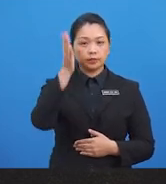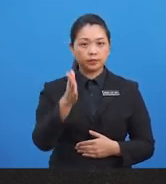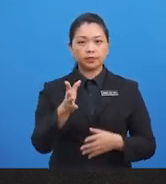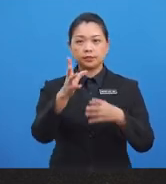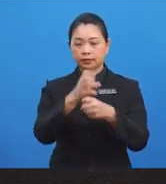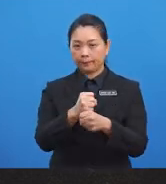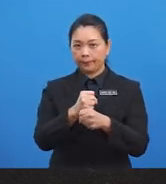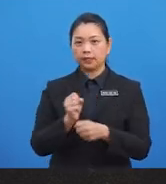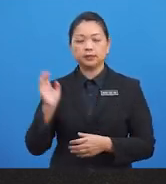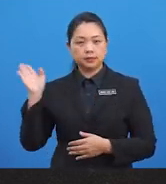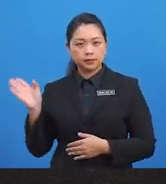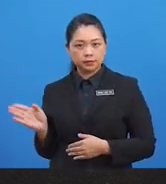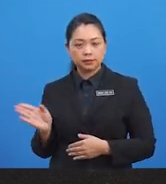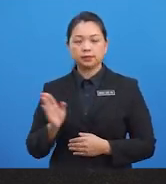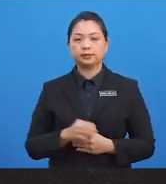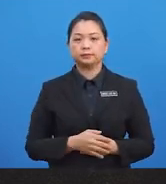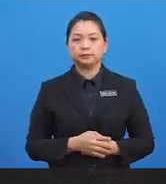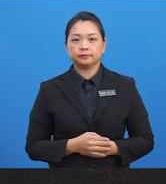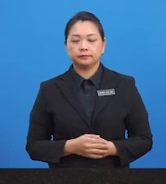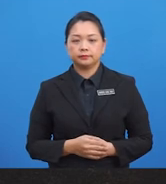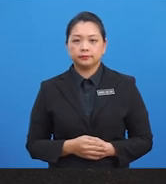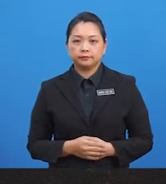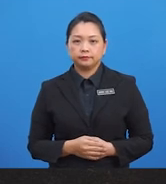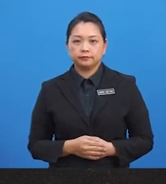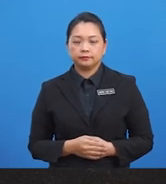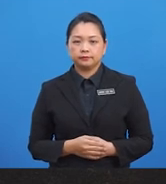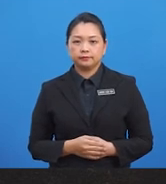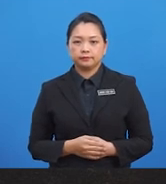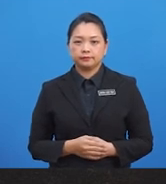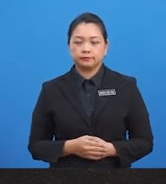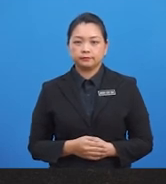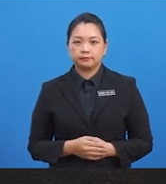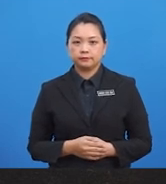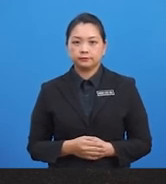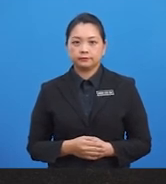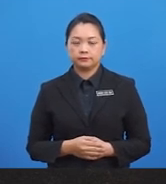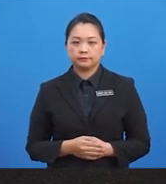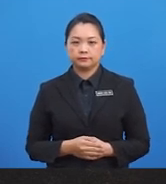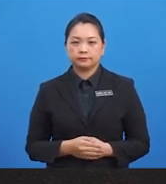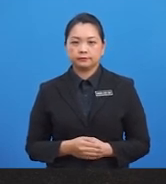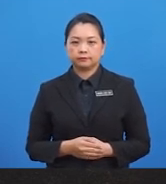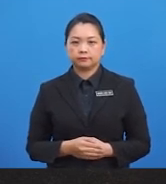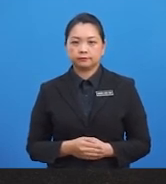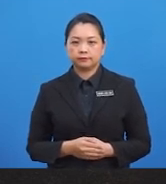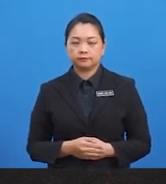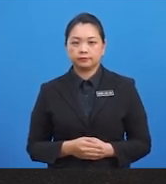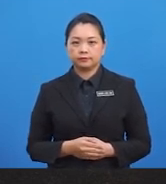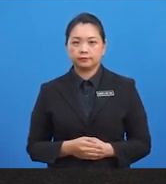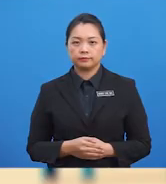dapat 3x kuasa 2 per 2 tambah 5x tambah C.